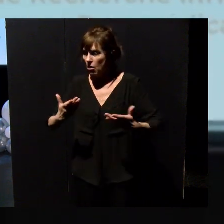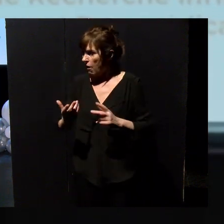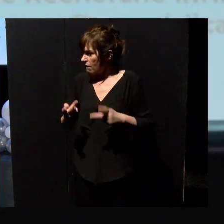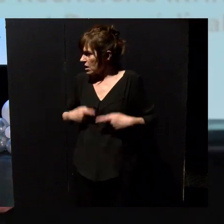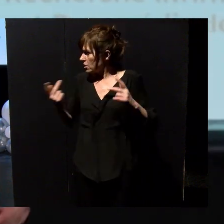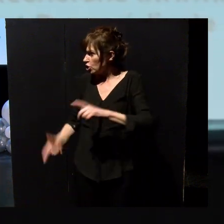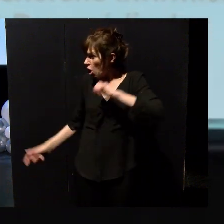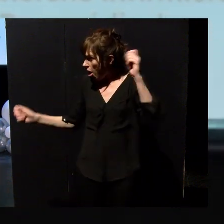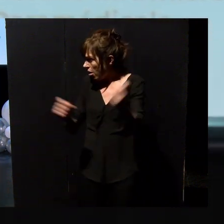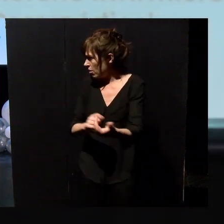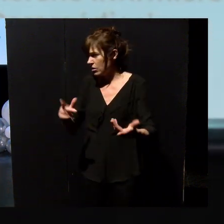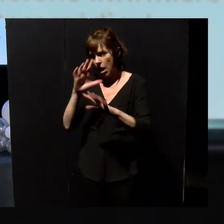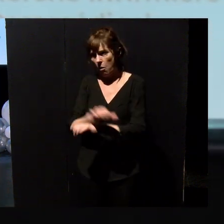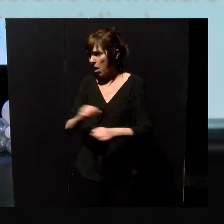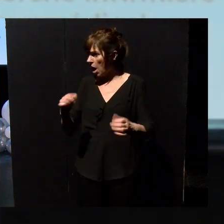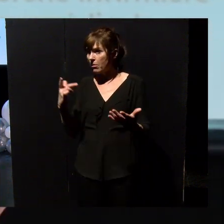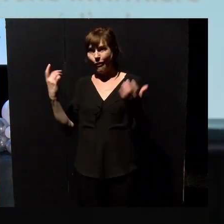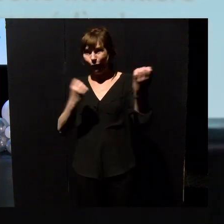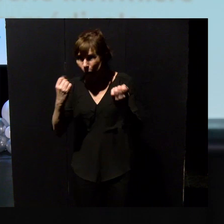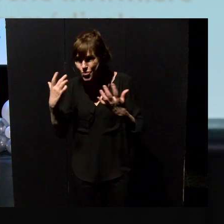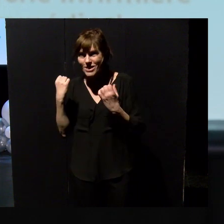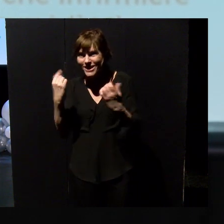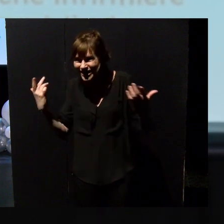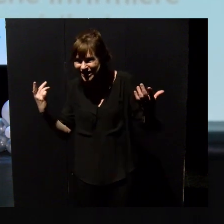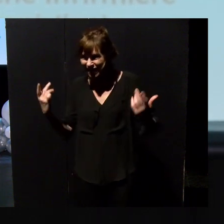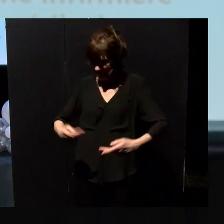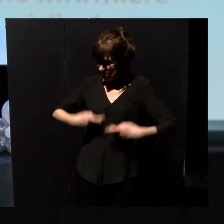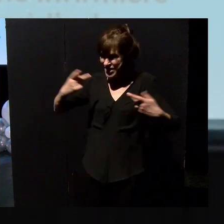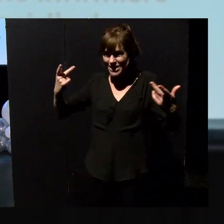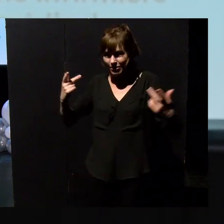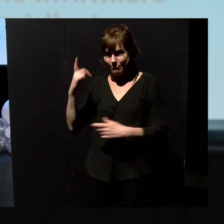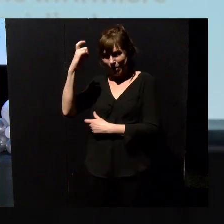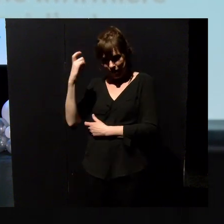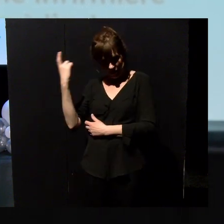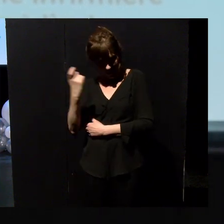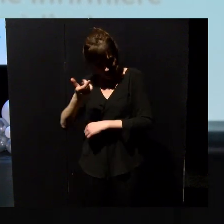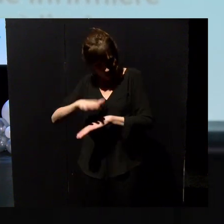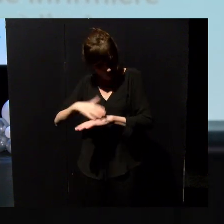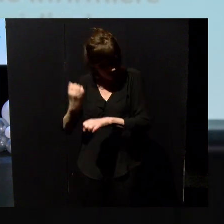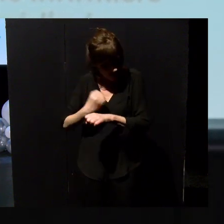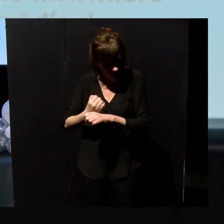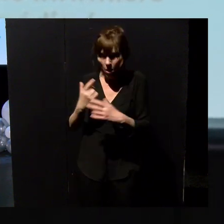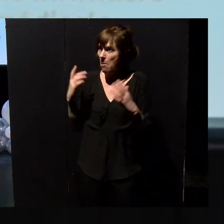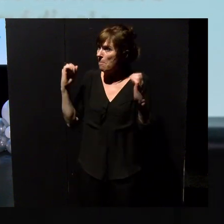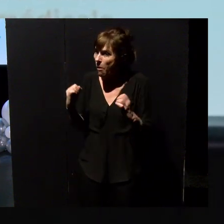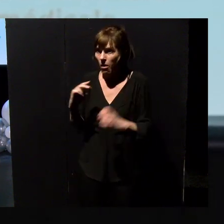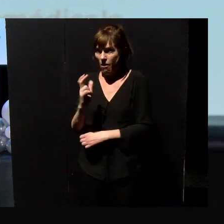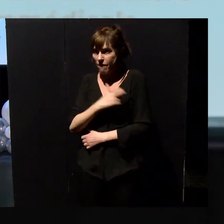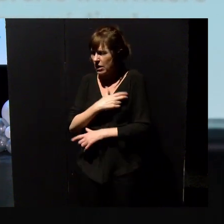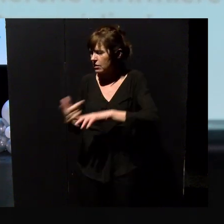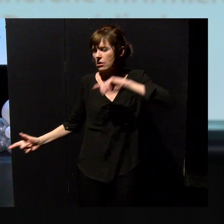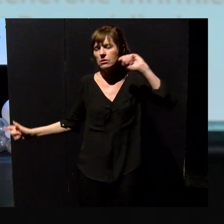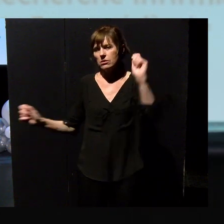il conduit, il commence à penser à un emploi. Sa vie est transformée. Et donc, ce que je voudrais